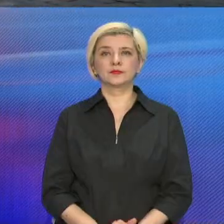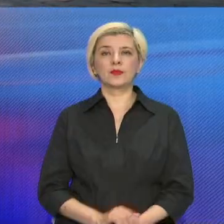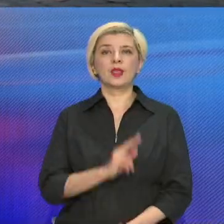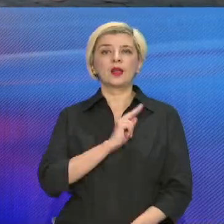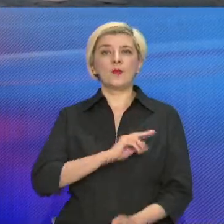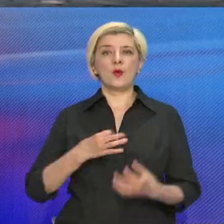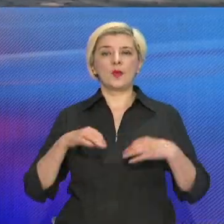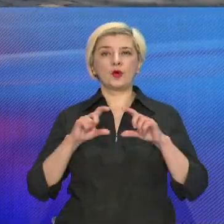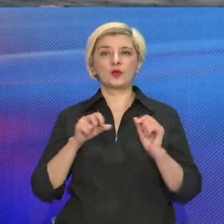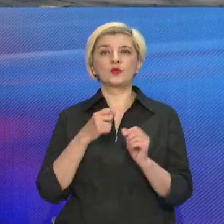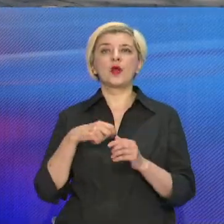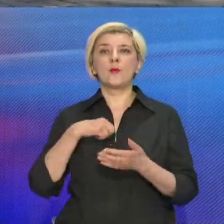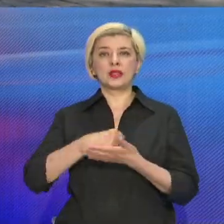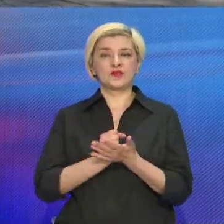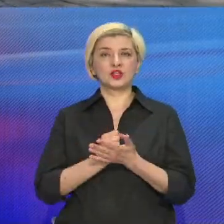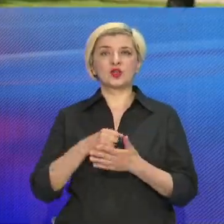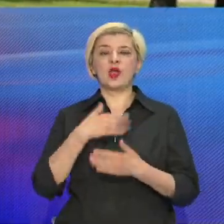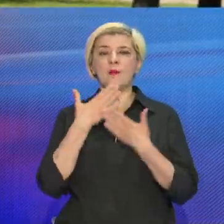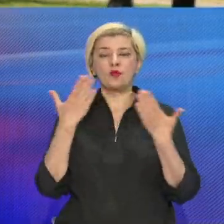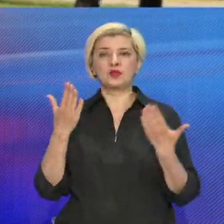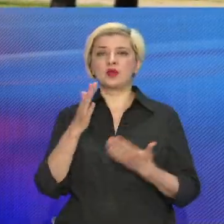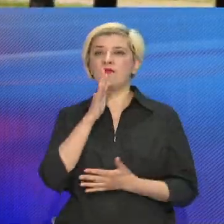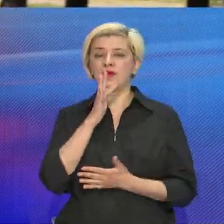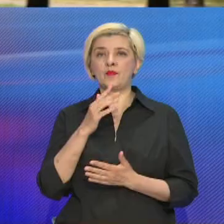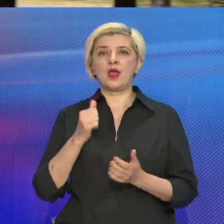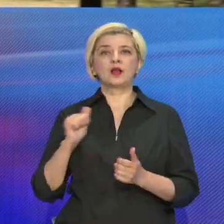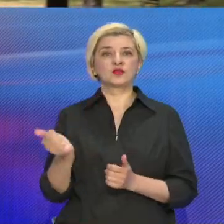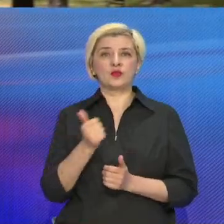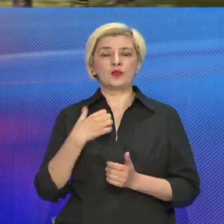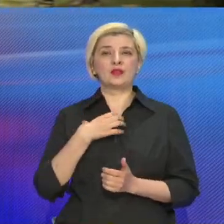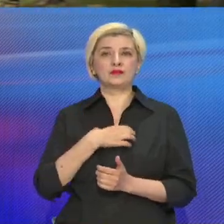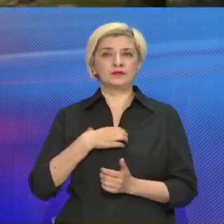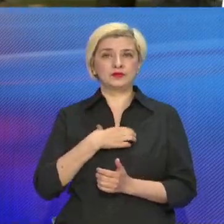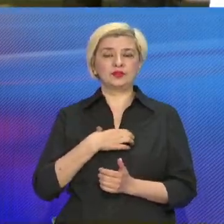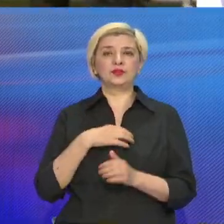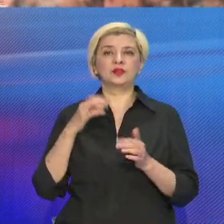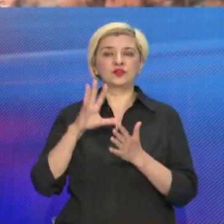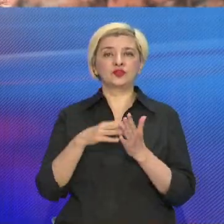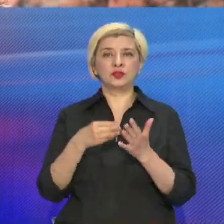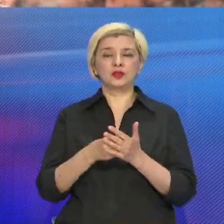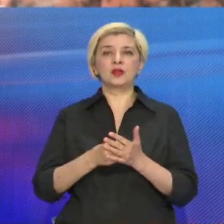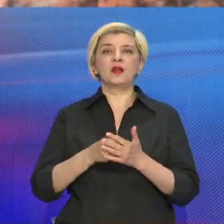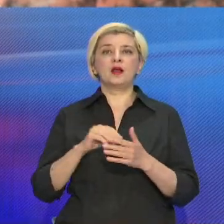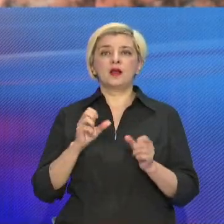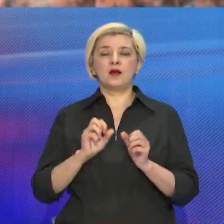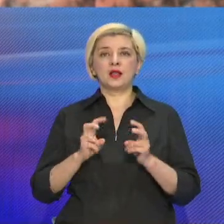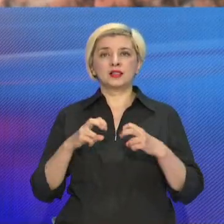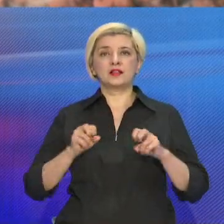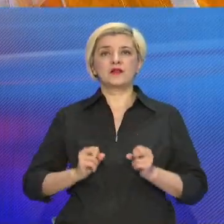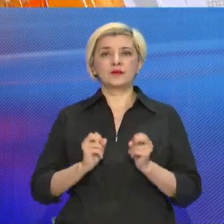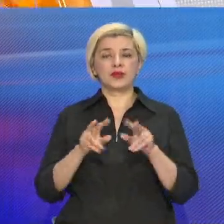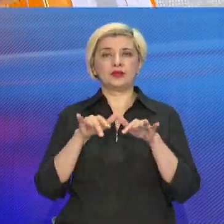Работники прокуратуры подтверждают, у опошние годы особливую значность набыла деятельность по расследованию криминальной справы об геноциде белорусского